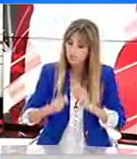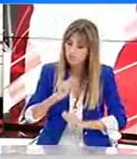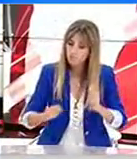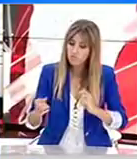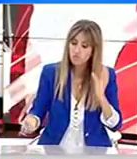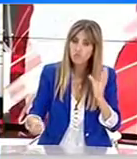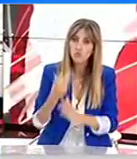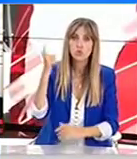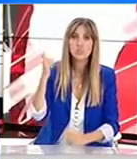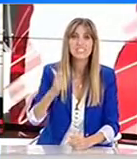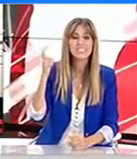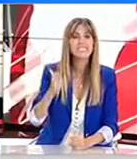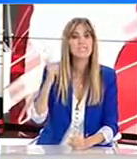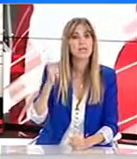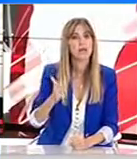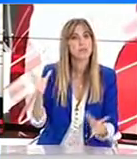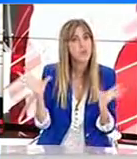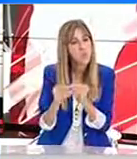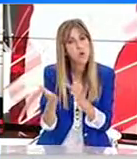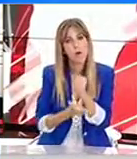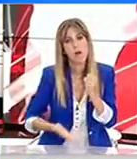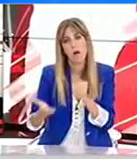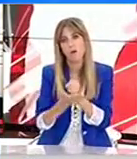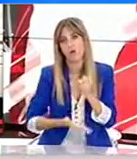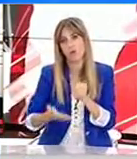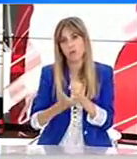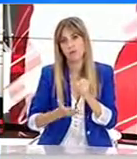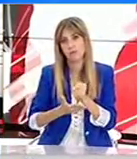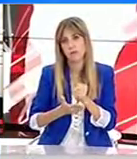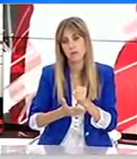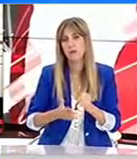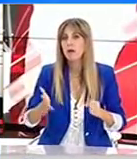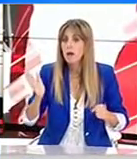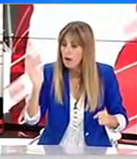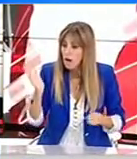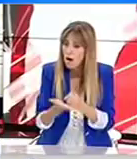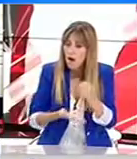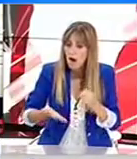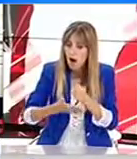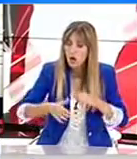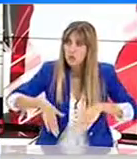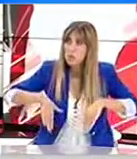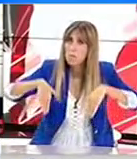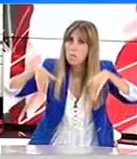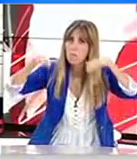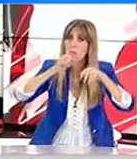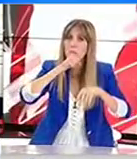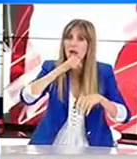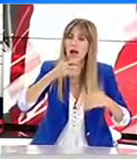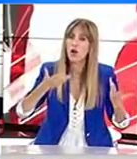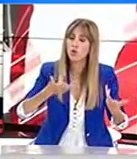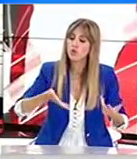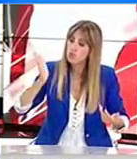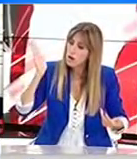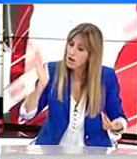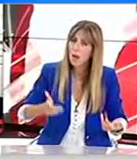υπολογισμού, που θα δώσει τη δυνατότητα στον αγροτικό κόσμο να πάρει μια σύνταξη της προκοπής όταν θα βγει στη σύνταξη. Άρα δεν θα